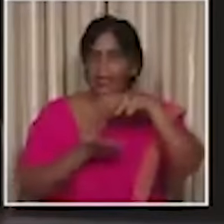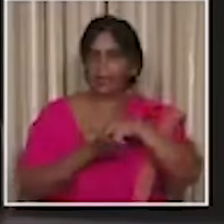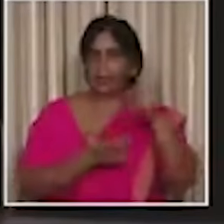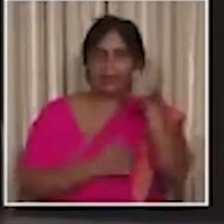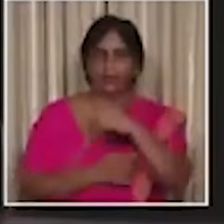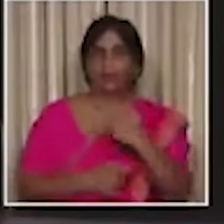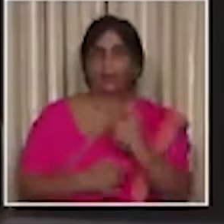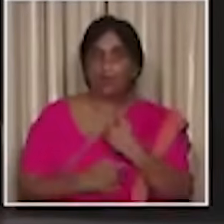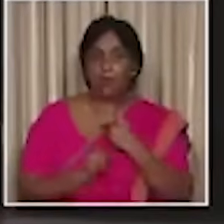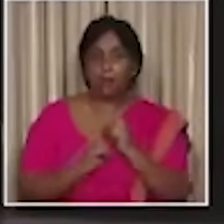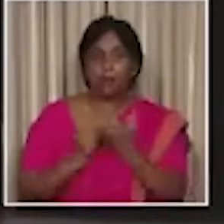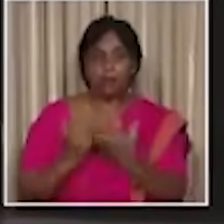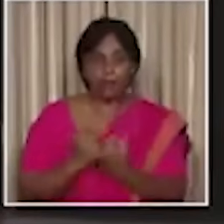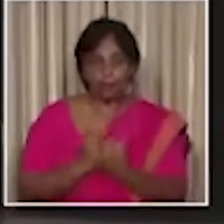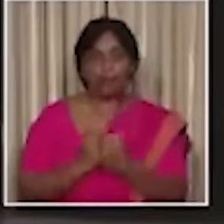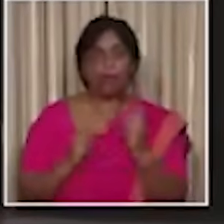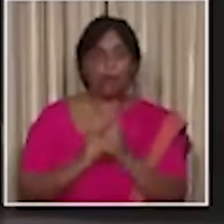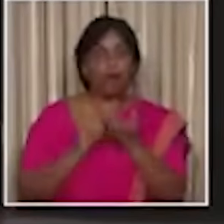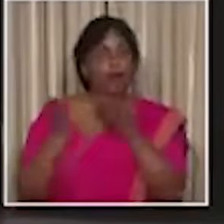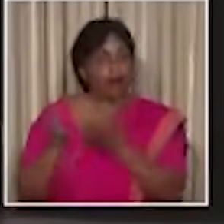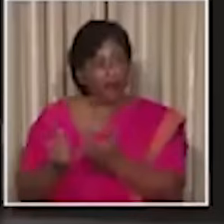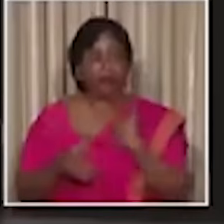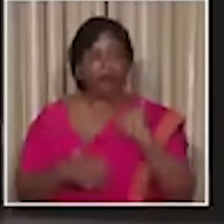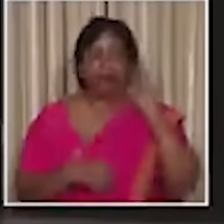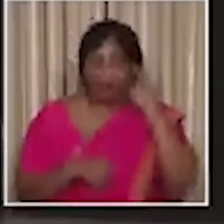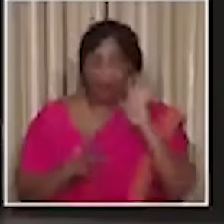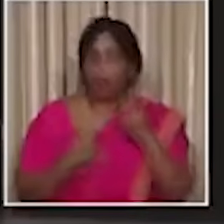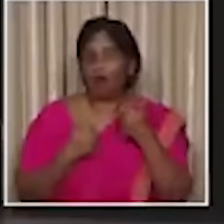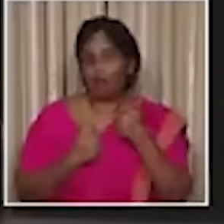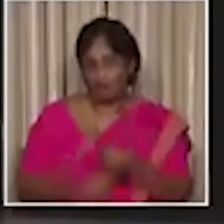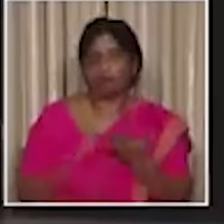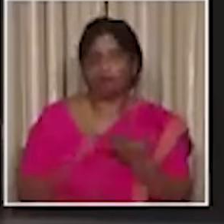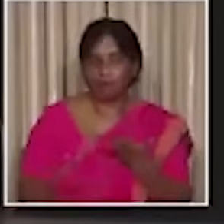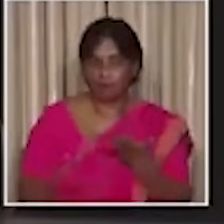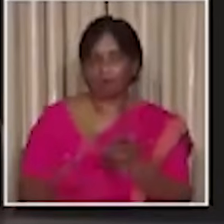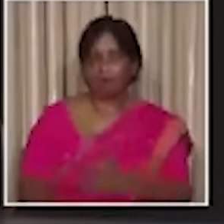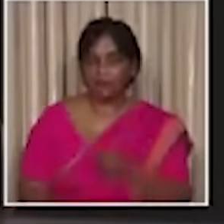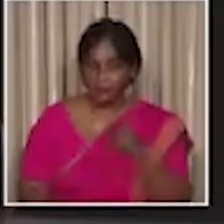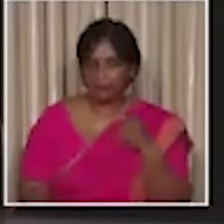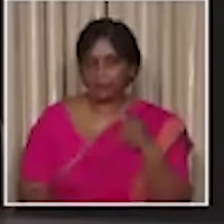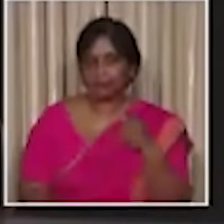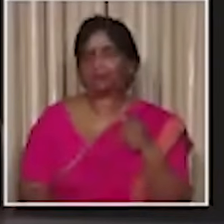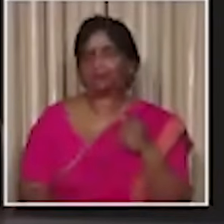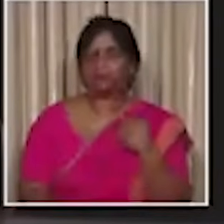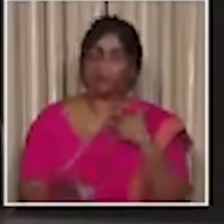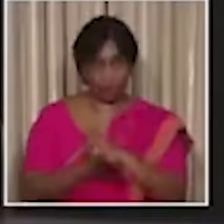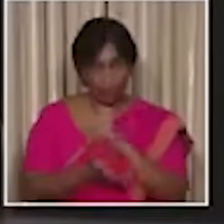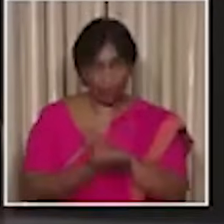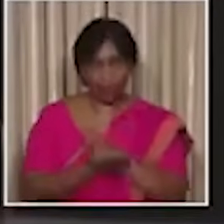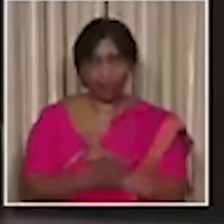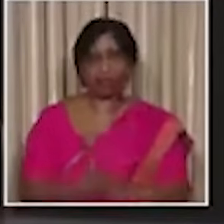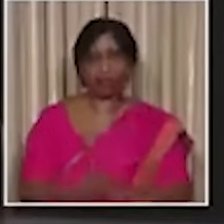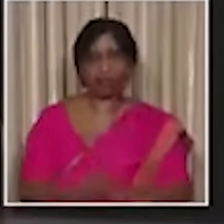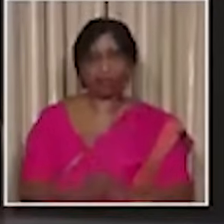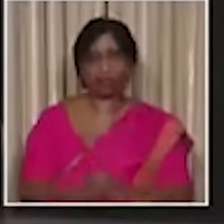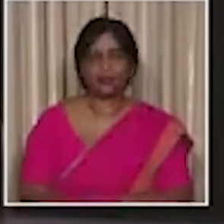tena mang postpaid ke kat terbaik postpaid ke tiro agi lek dana kat tegal loko dia ni tanru kumara matuma. Nee de? Kena satu dia nado.